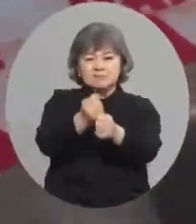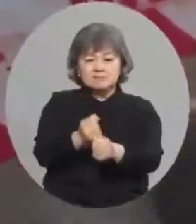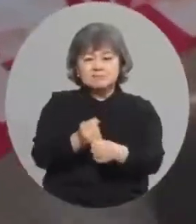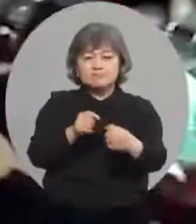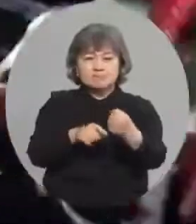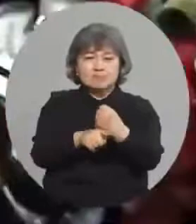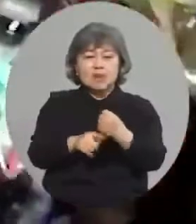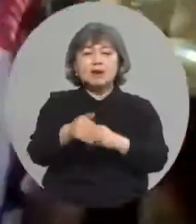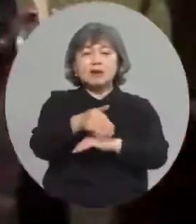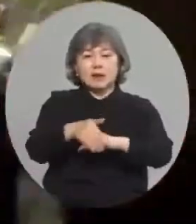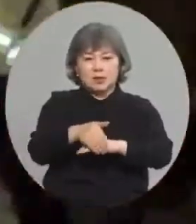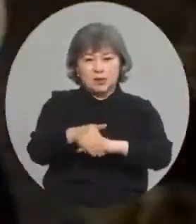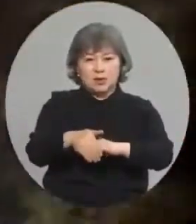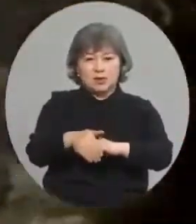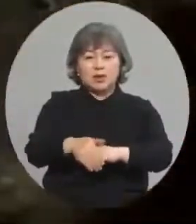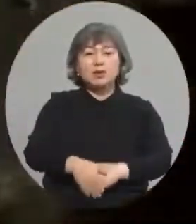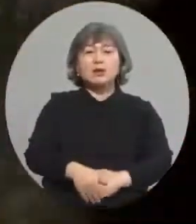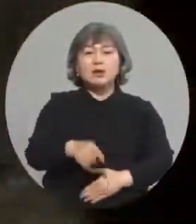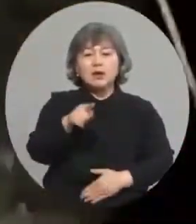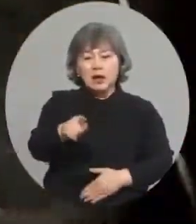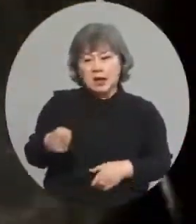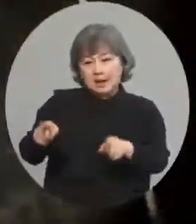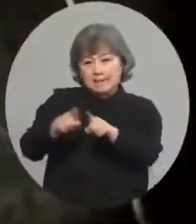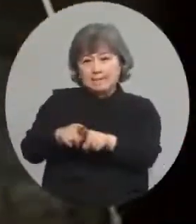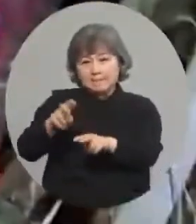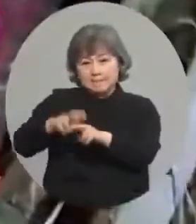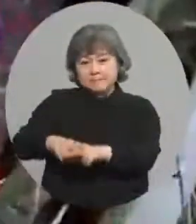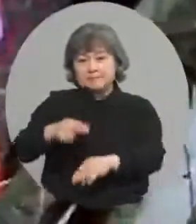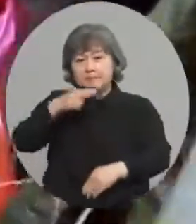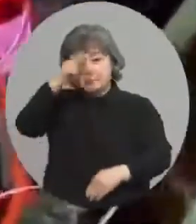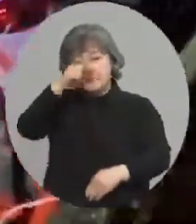수사할 예정입니다. 동승자에 대해서는